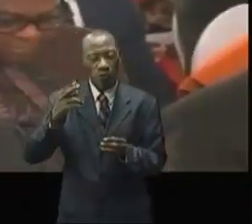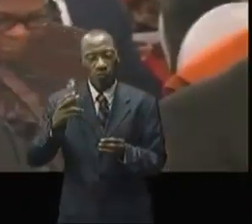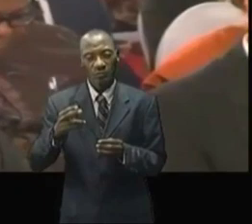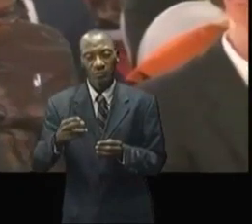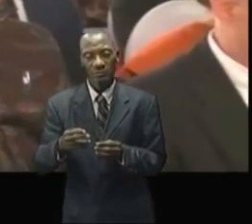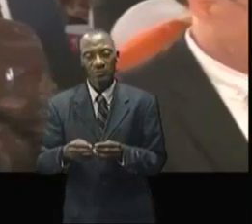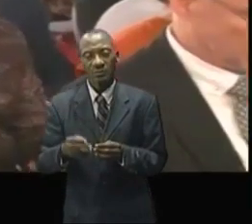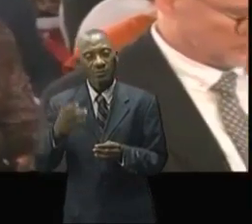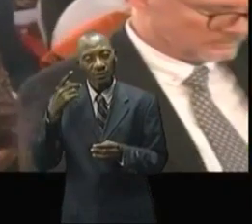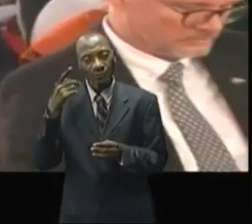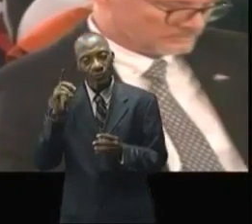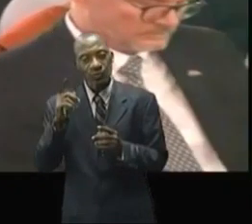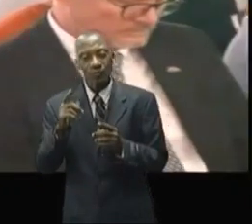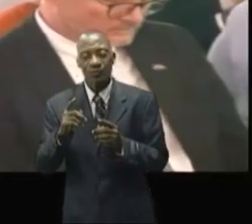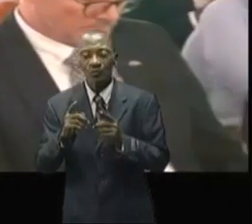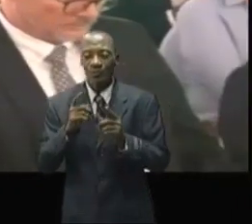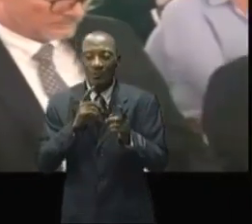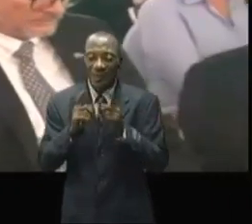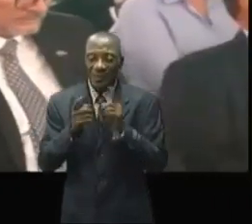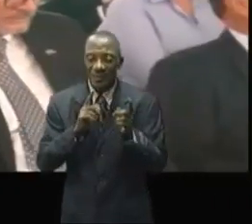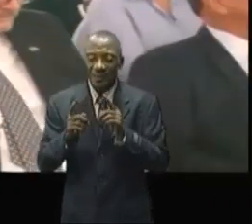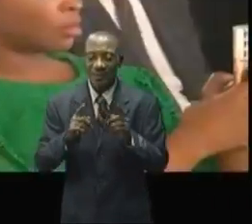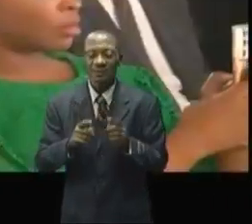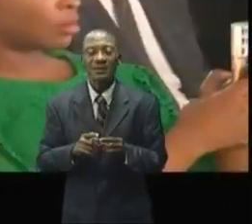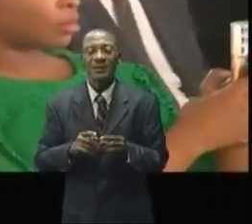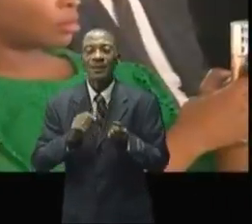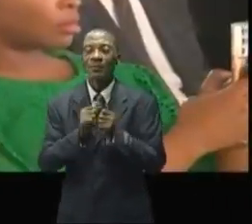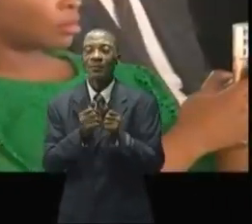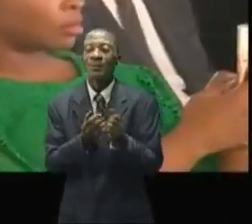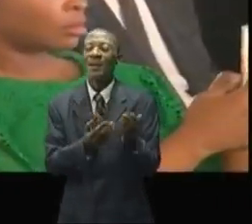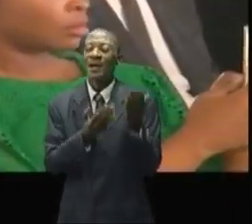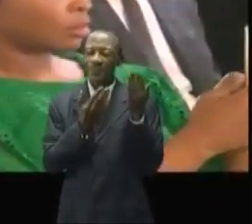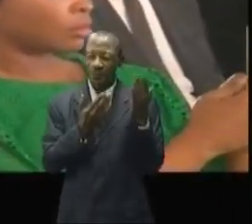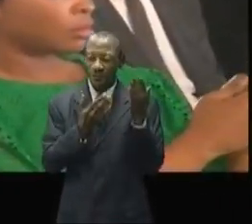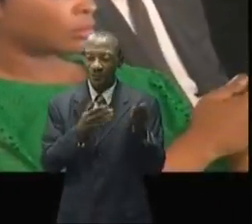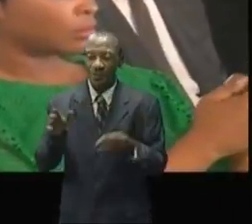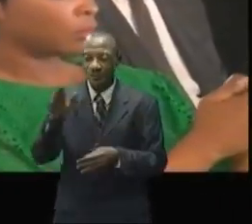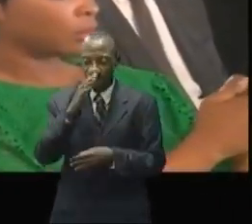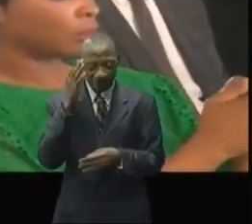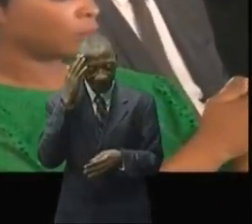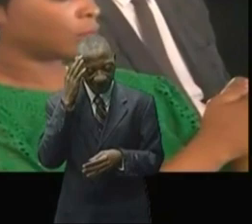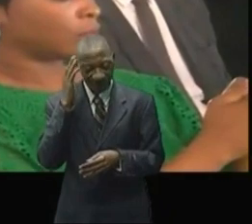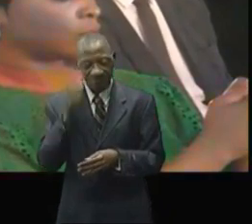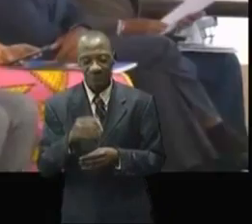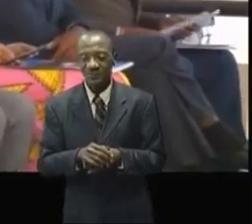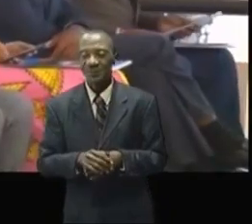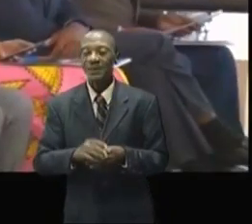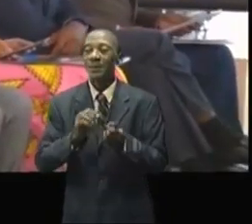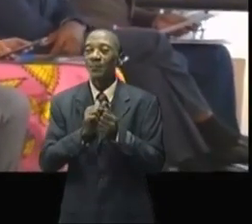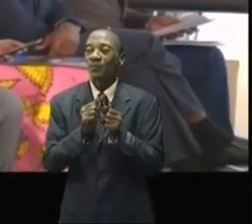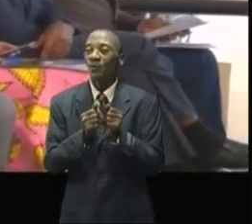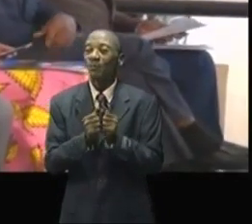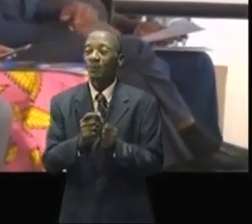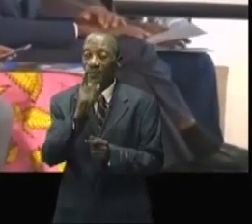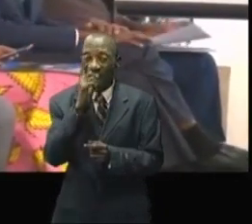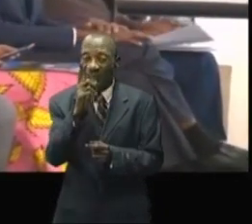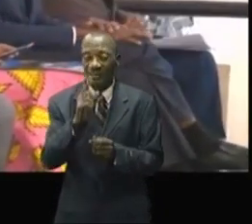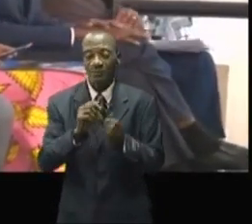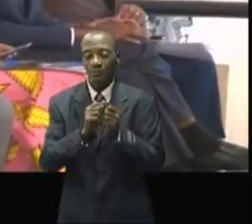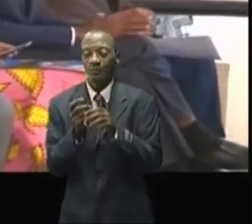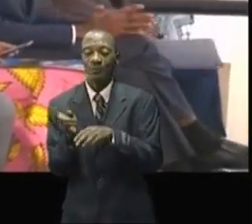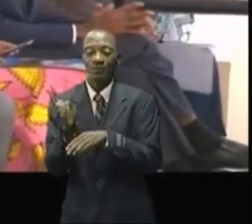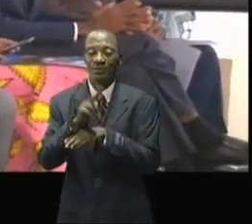niveau organisée à Kinshasa sur la lutte contre les violences sexuelles en République démocratique du Congo. En présence de